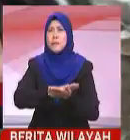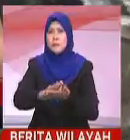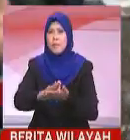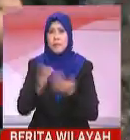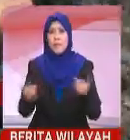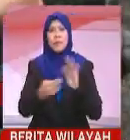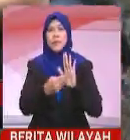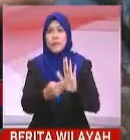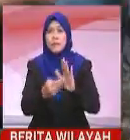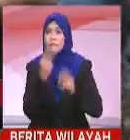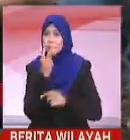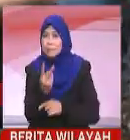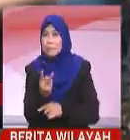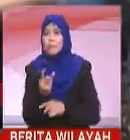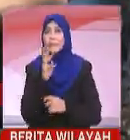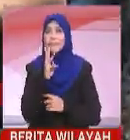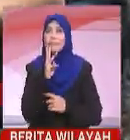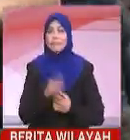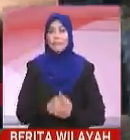buktinya,